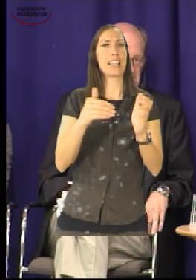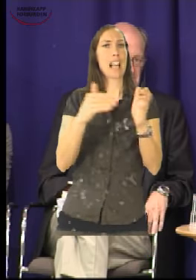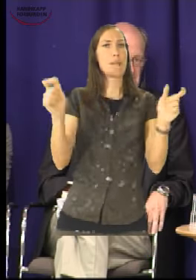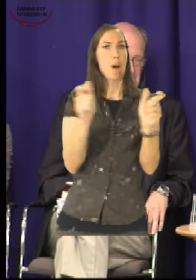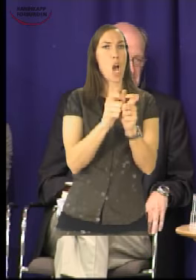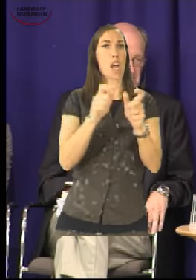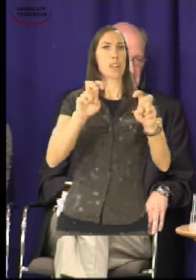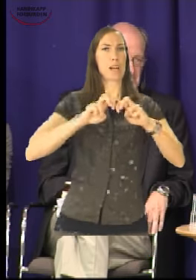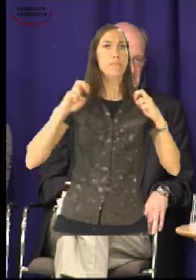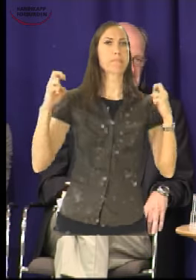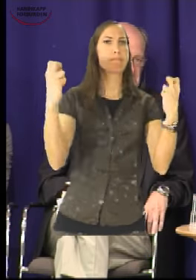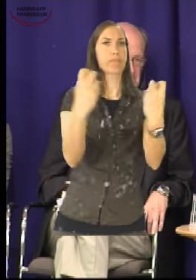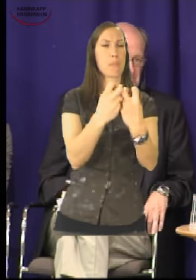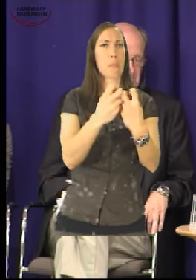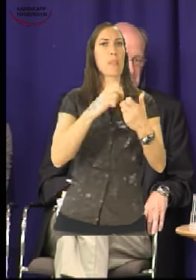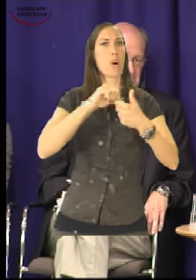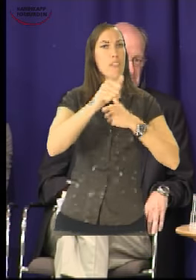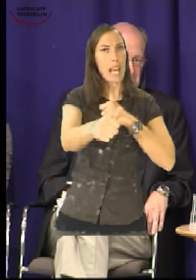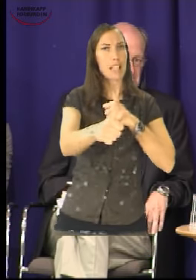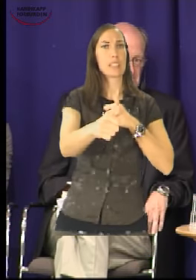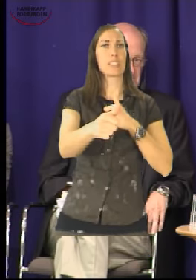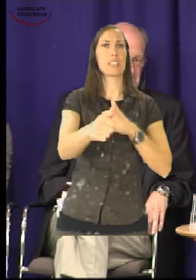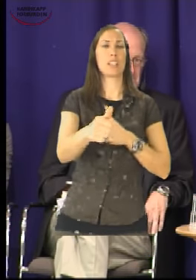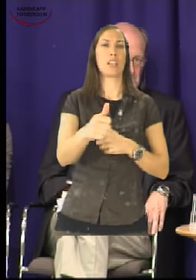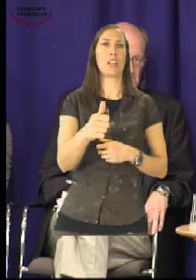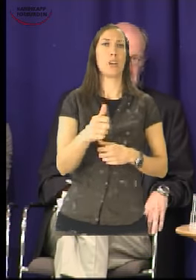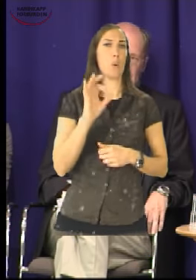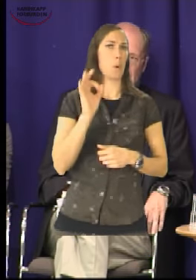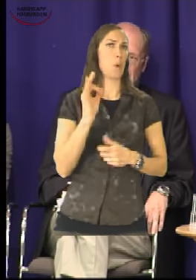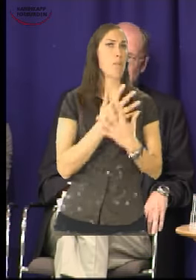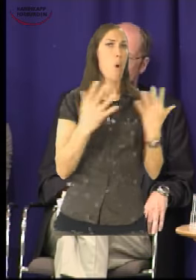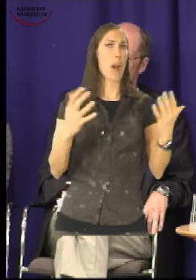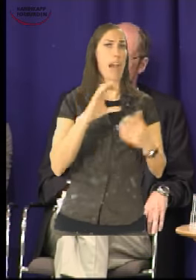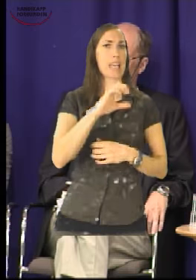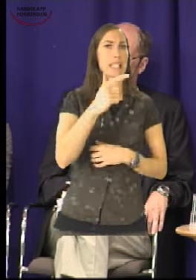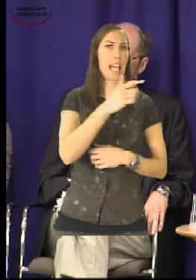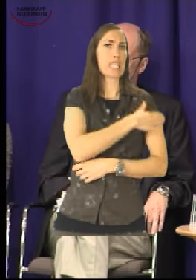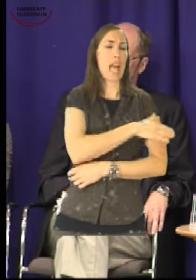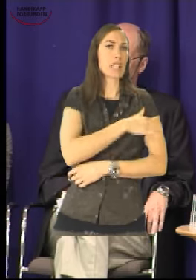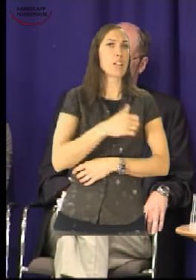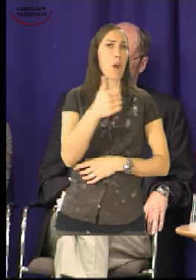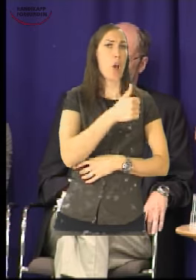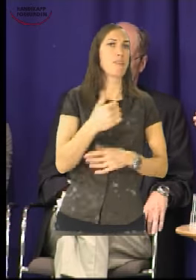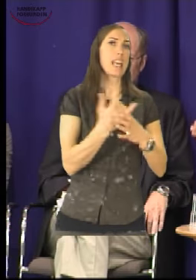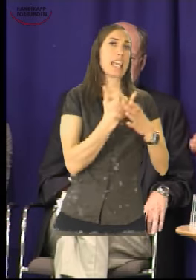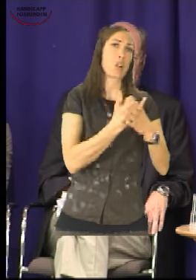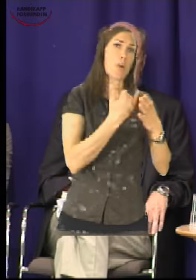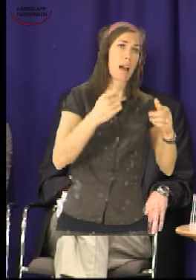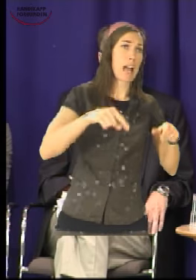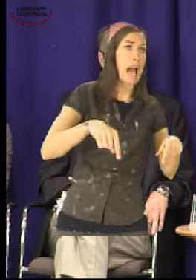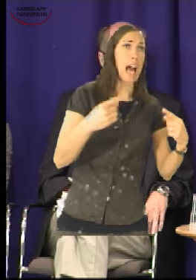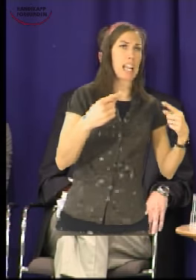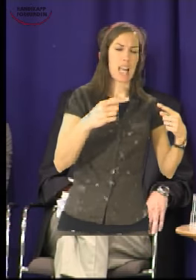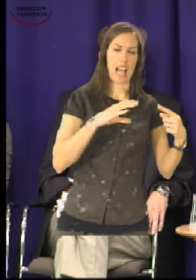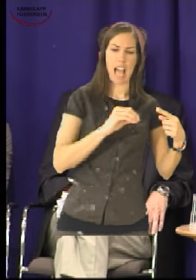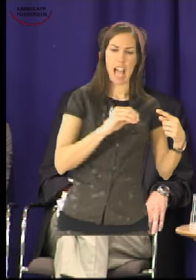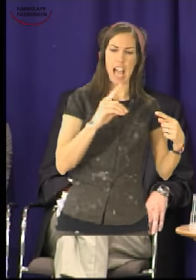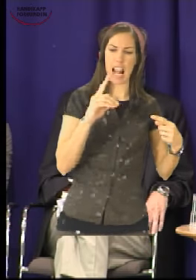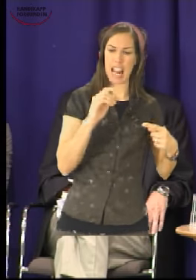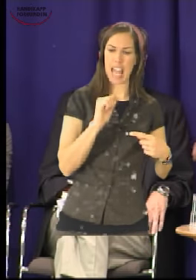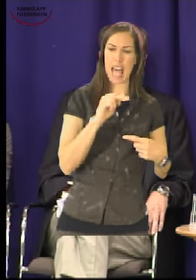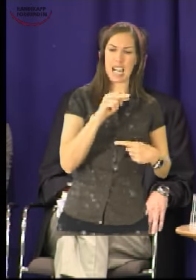ett bord och göra en överenskommelse om hur många ST-tjänster behövs inom